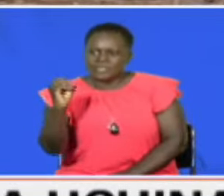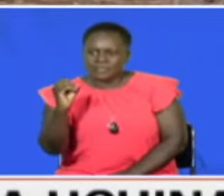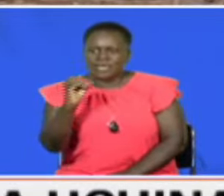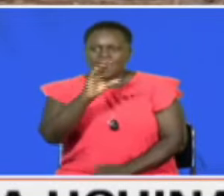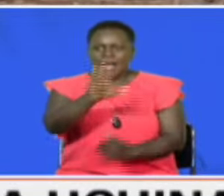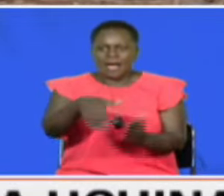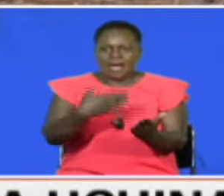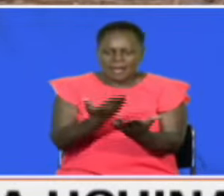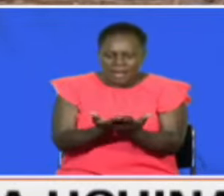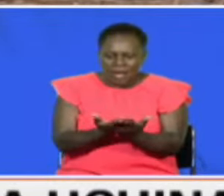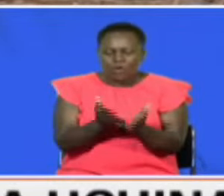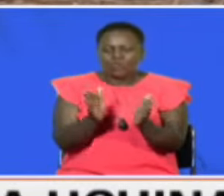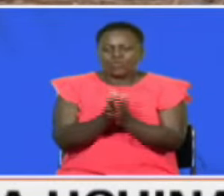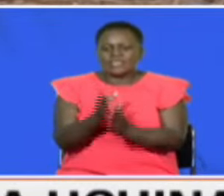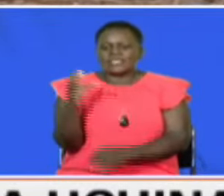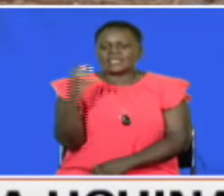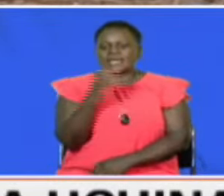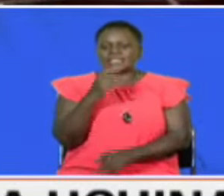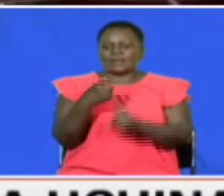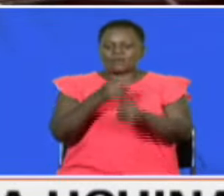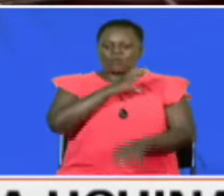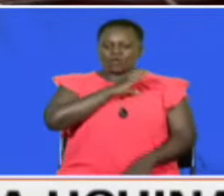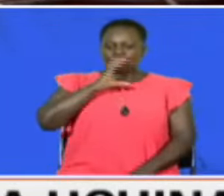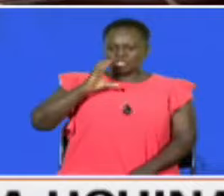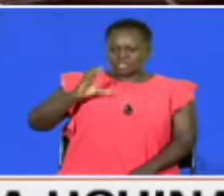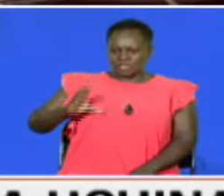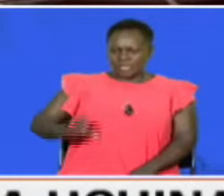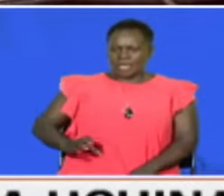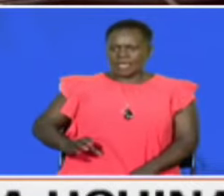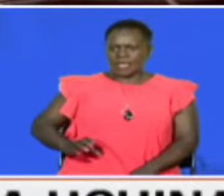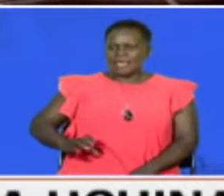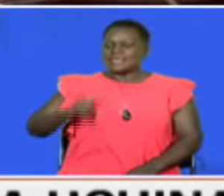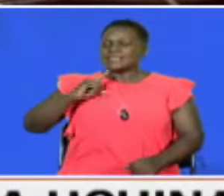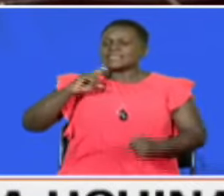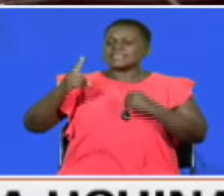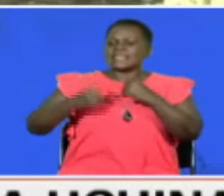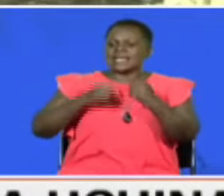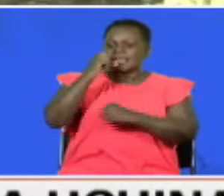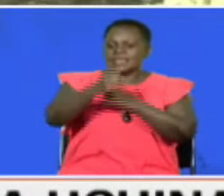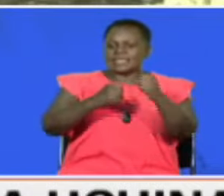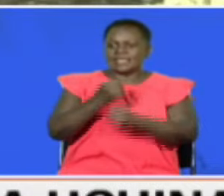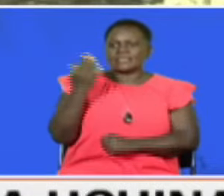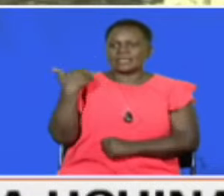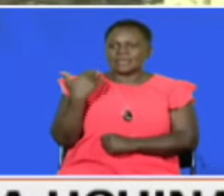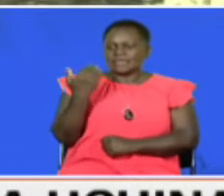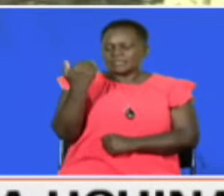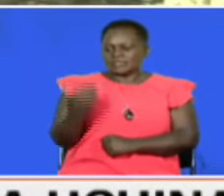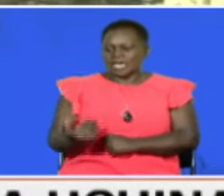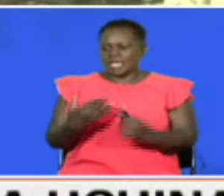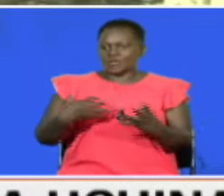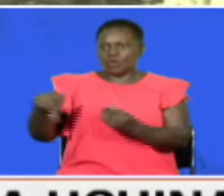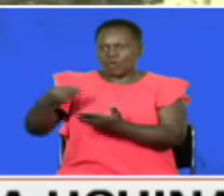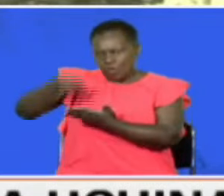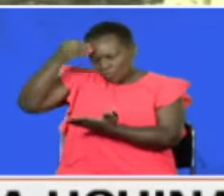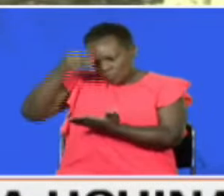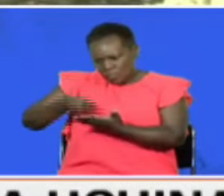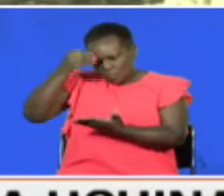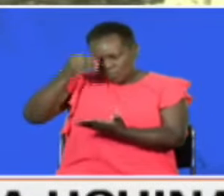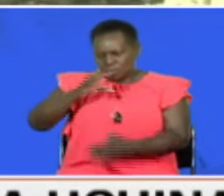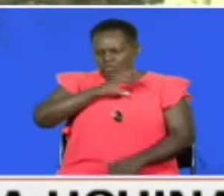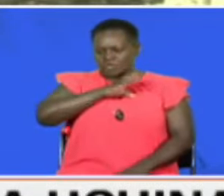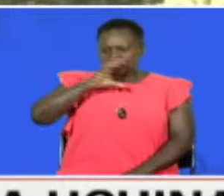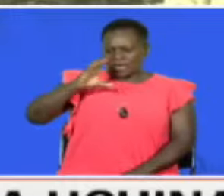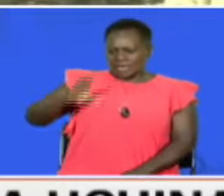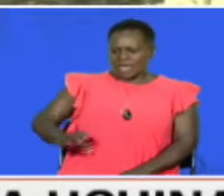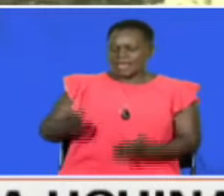zilizowasili na baharia kutoka China katika karne ya 13. Amechukua mtoto ameenda kusoma China huko,